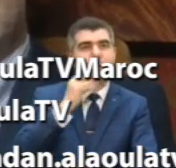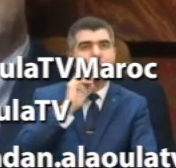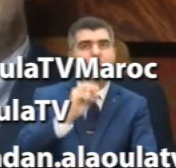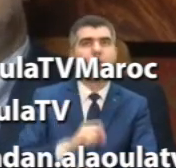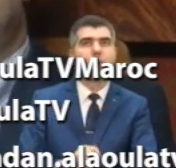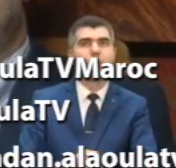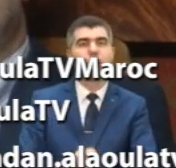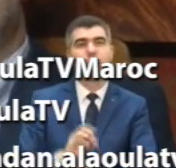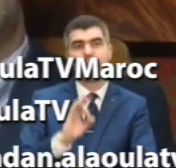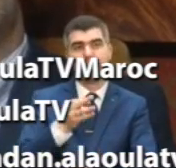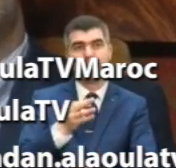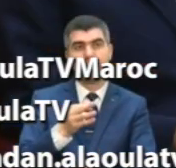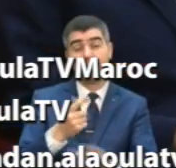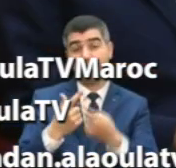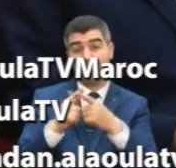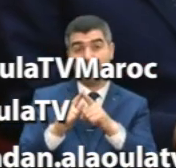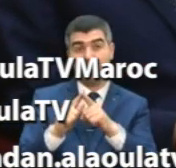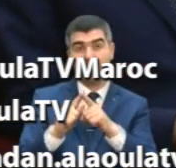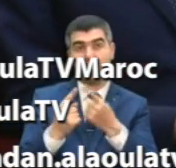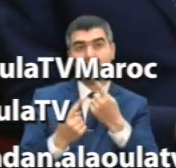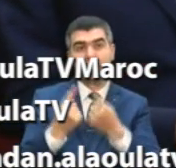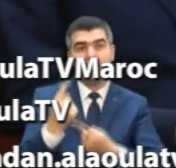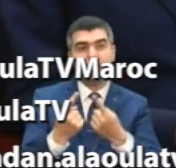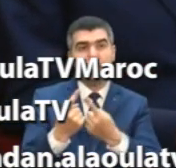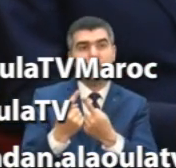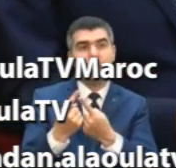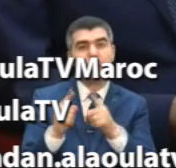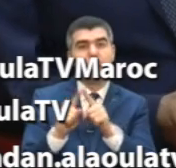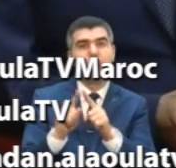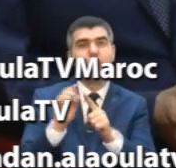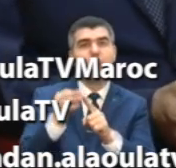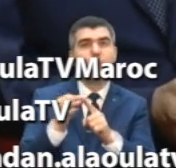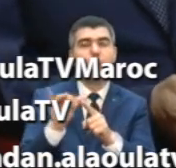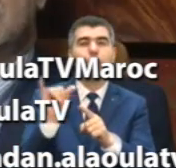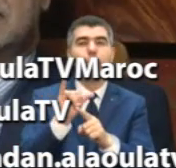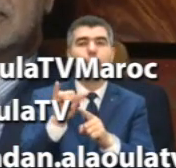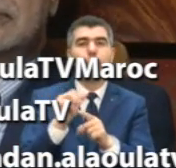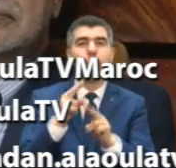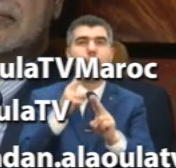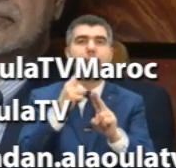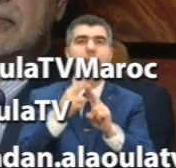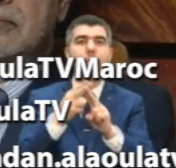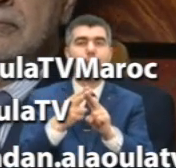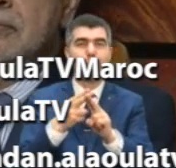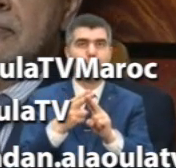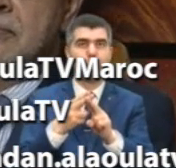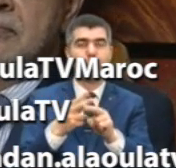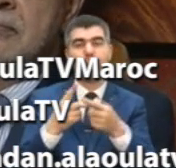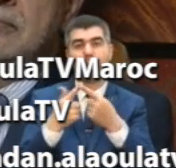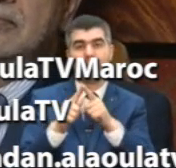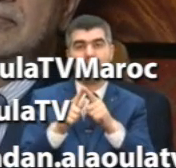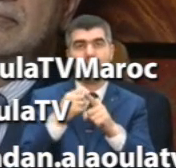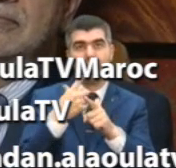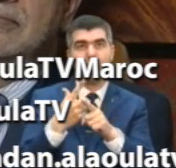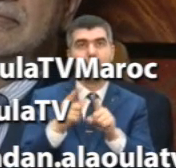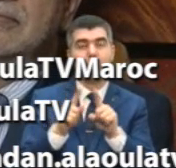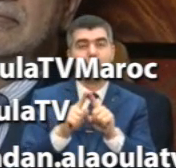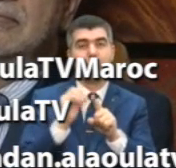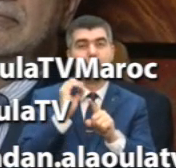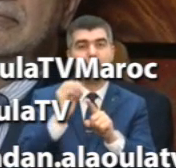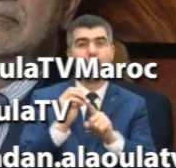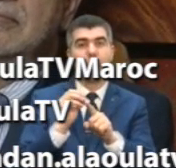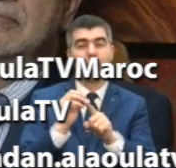سيما تنتكلموا على واحد المؤسسه على الاقل نهنئوا من اختار هذا الاسم تيمنا بمقدمه ابن